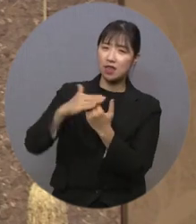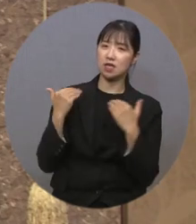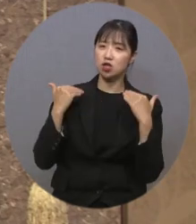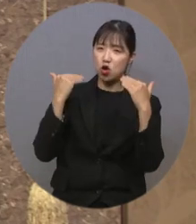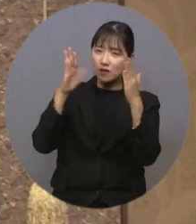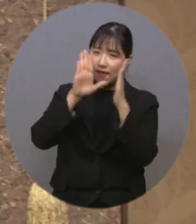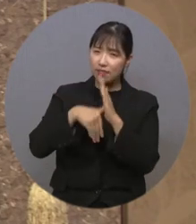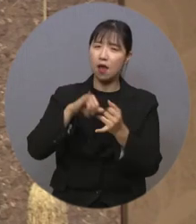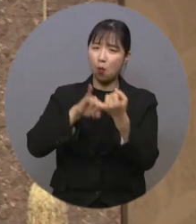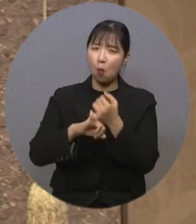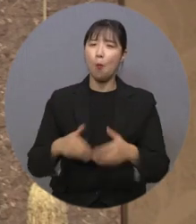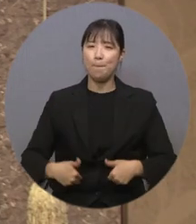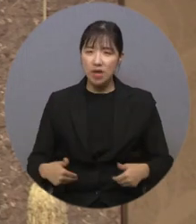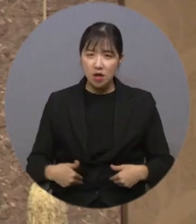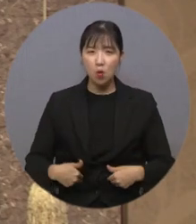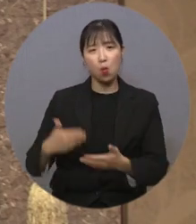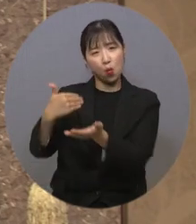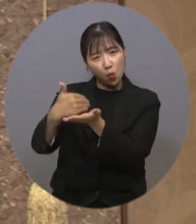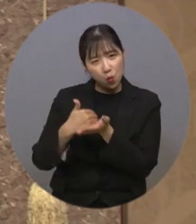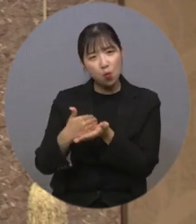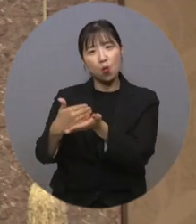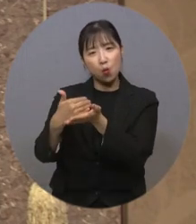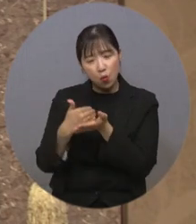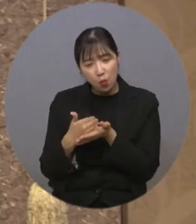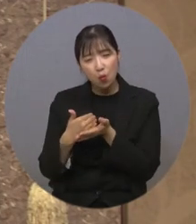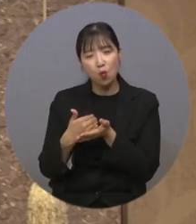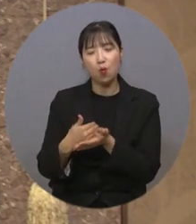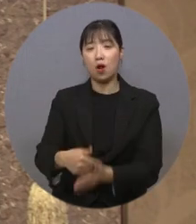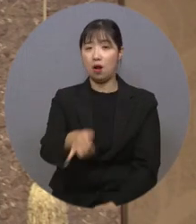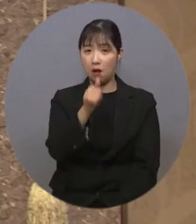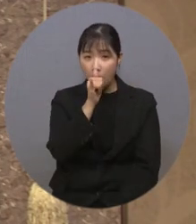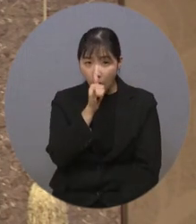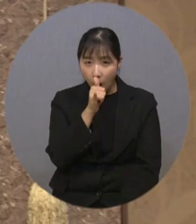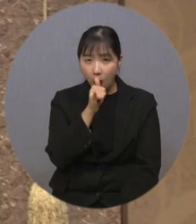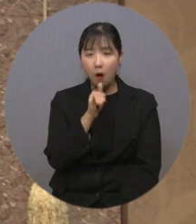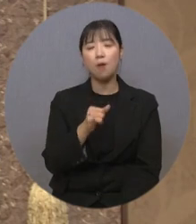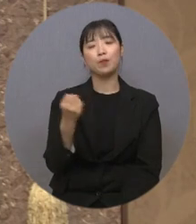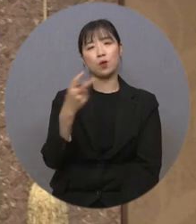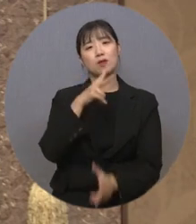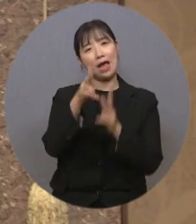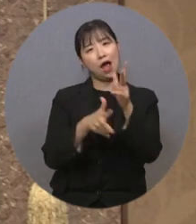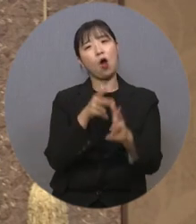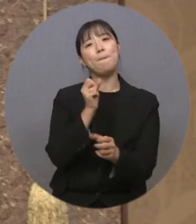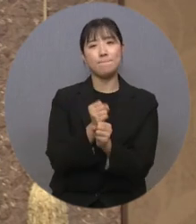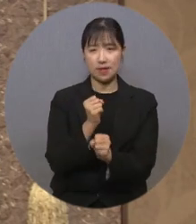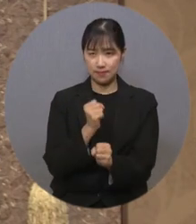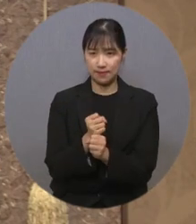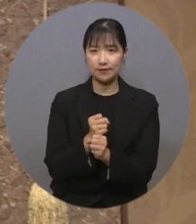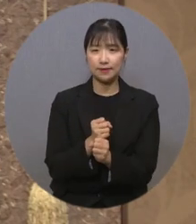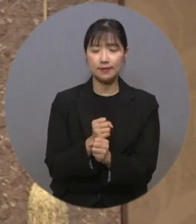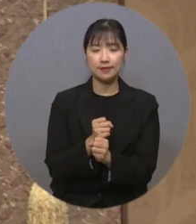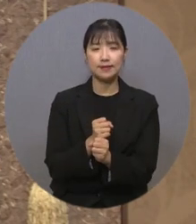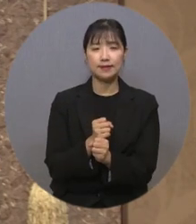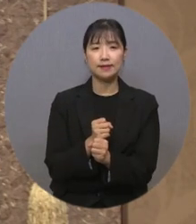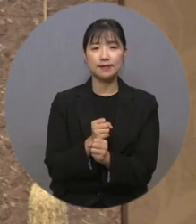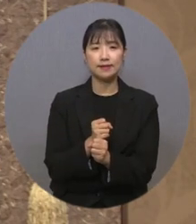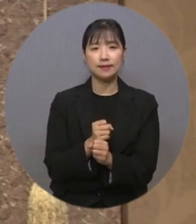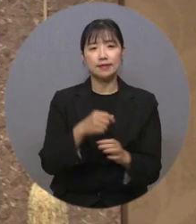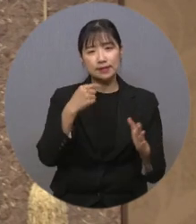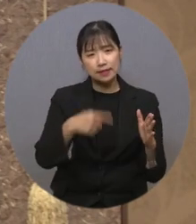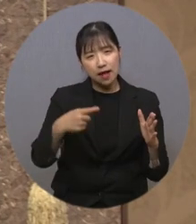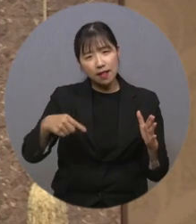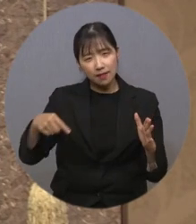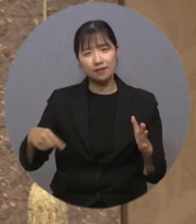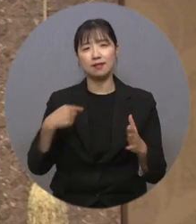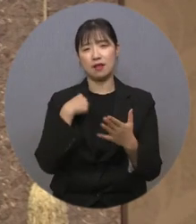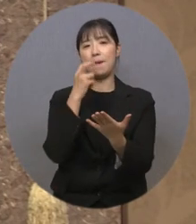성장하는데 꼭 필요하다. 네. 이러한 것들을 알려주기도 하고 사업을 만들기도 하고 이러한